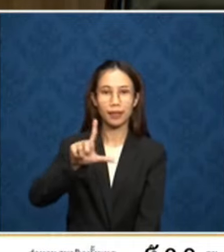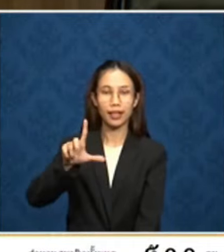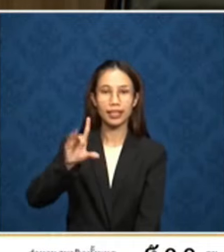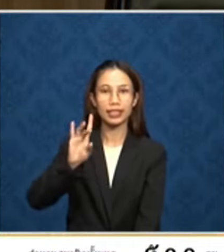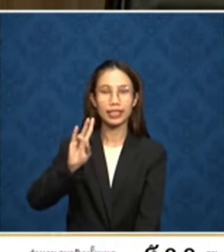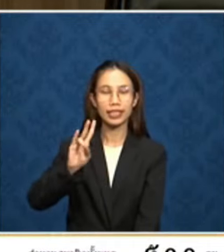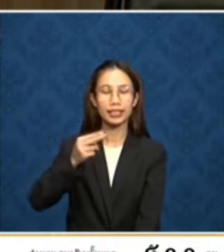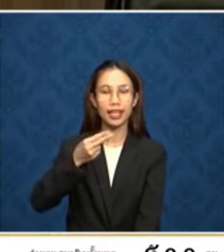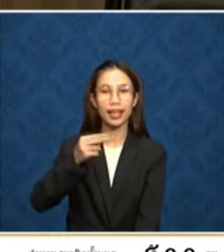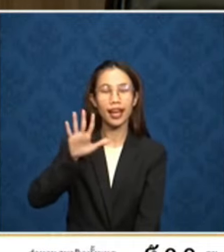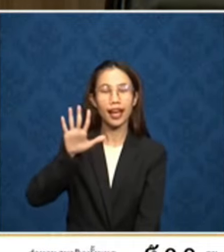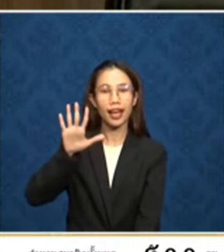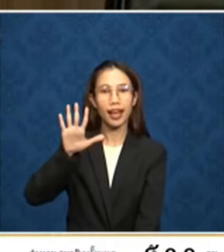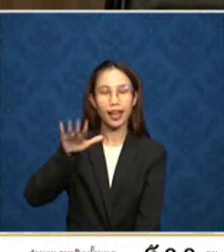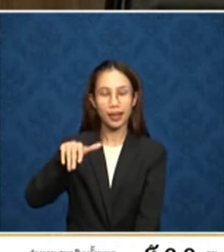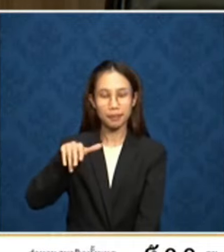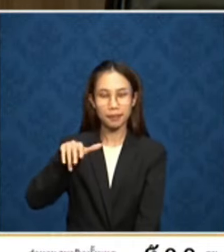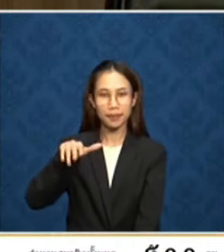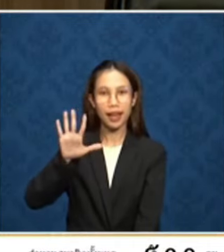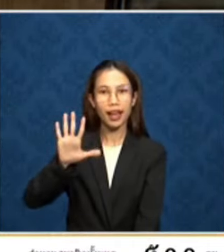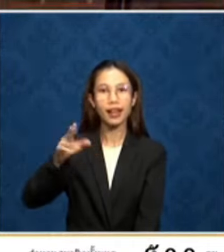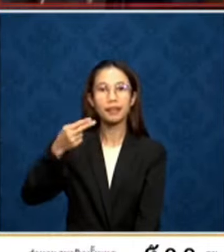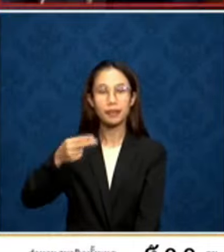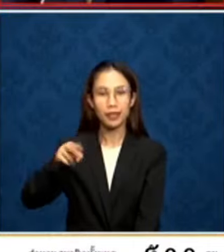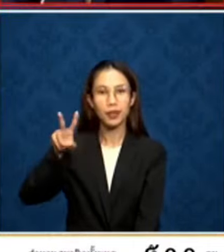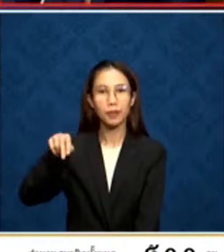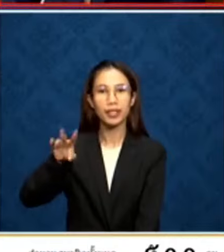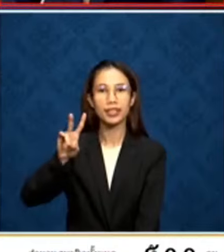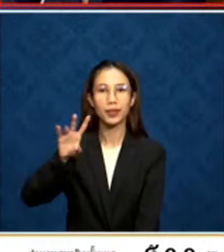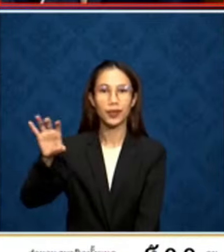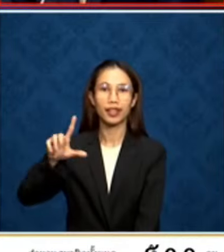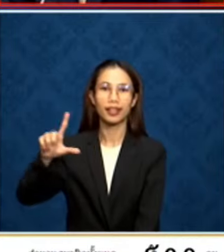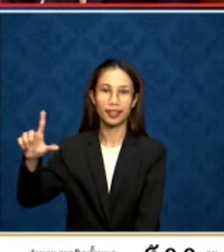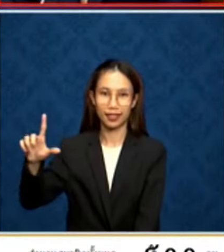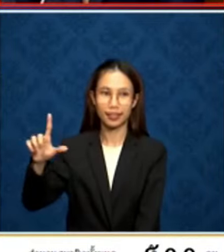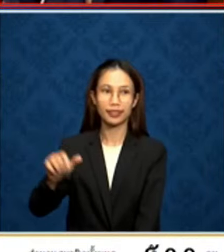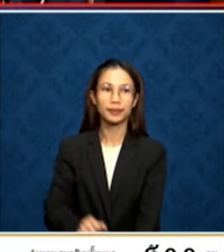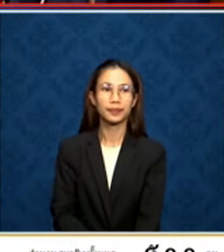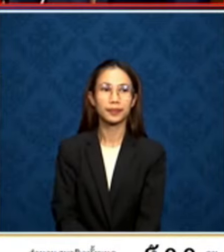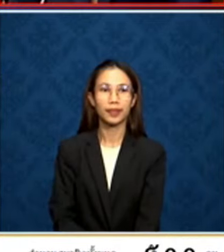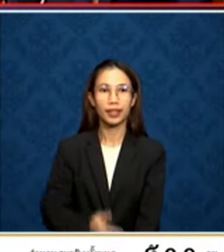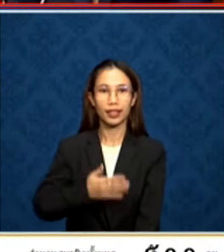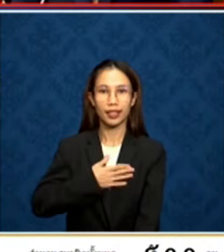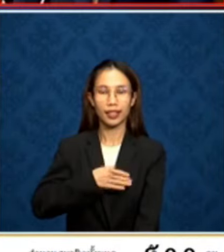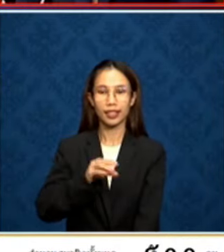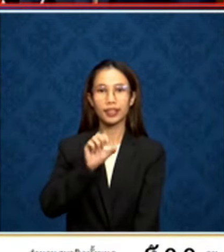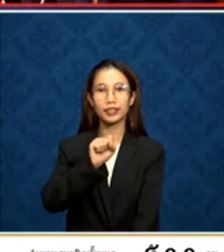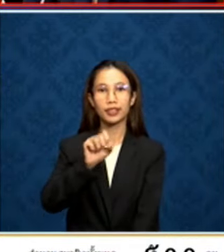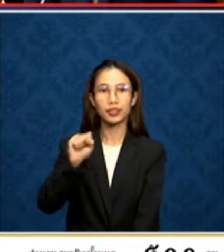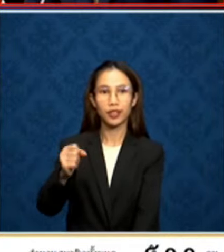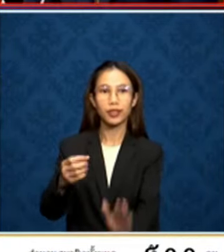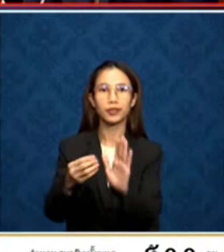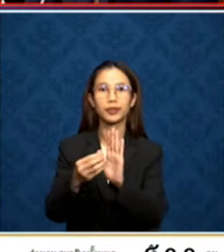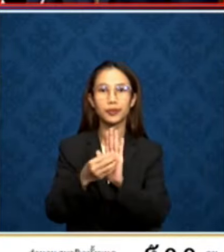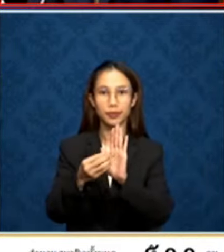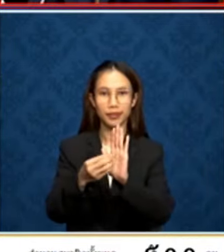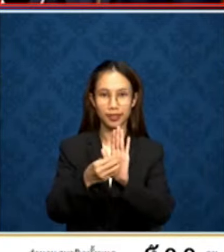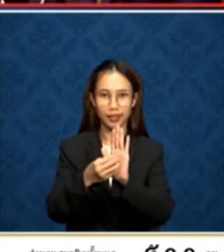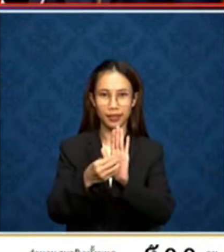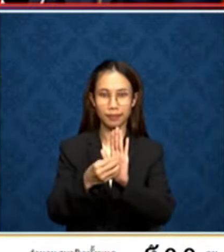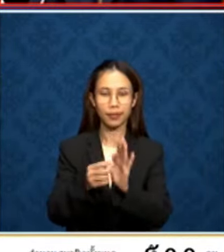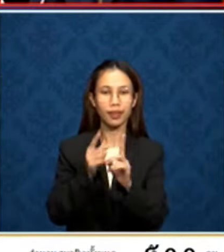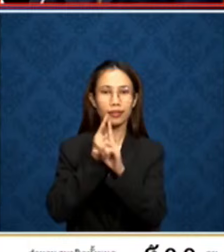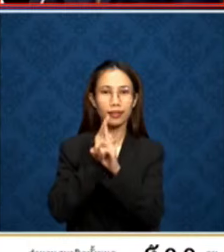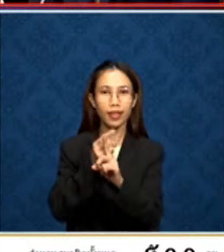3752 700ล้านบาทดิฉันในฐานะส.สกรุงเทพมหานครได้ติด